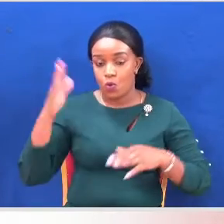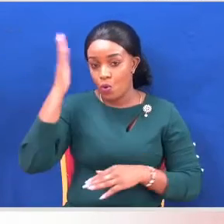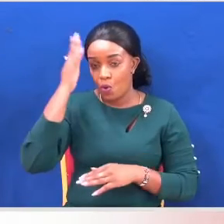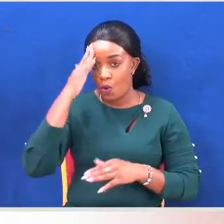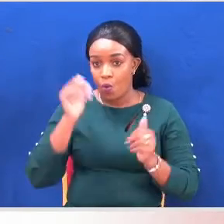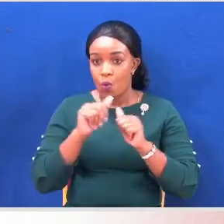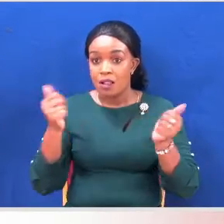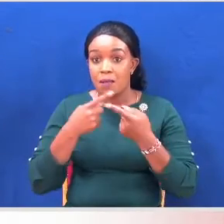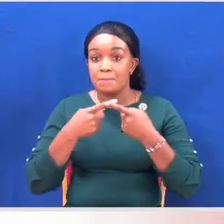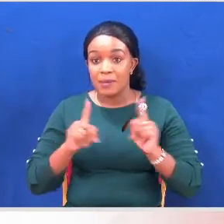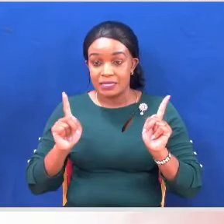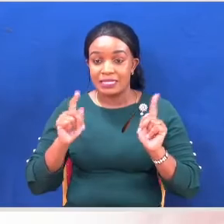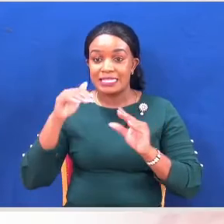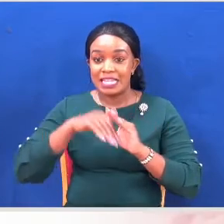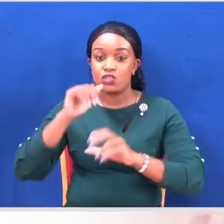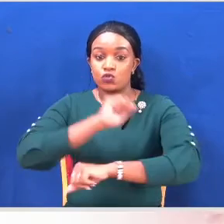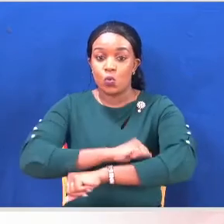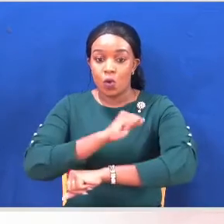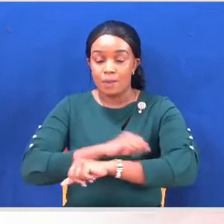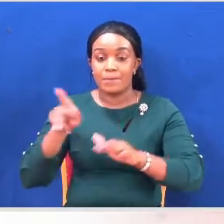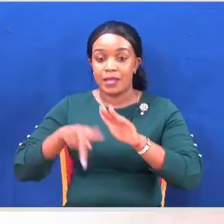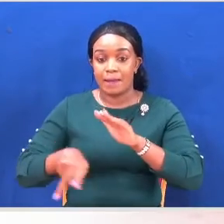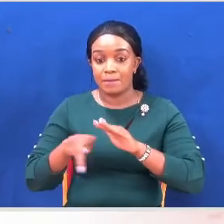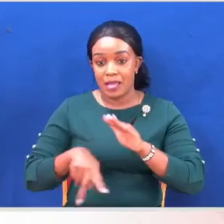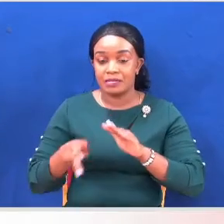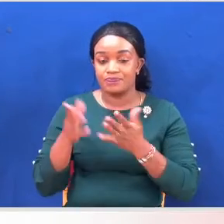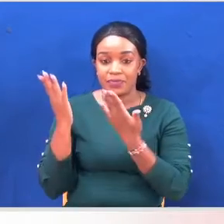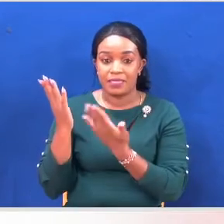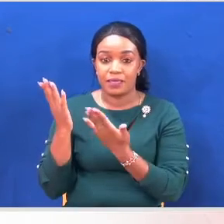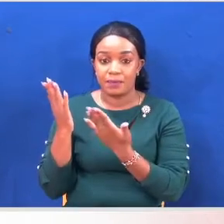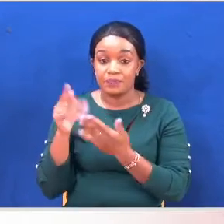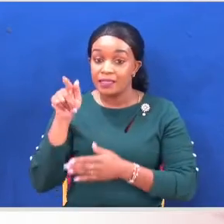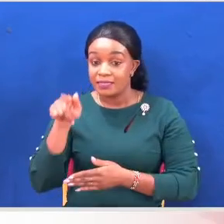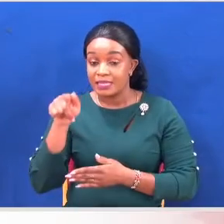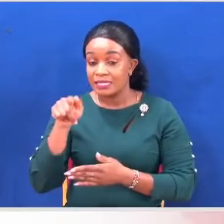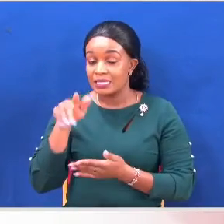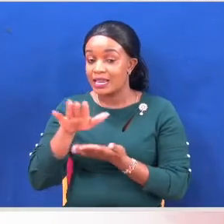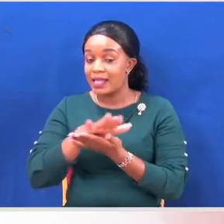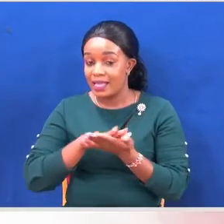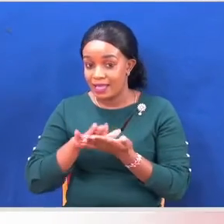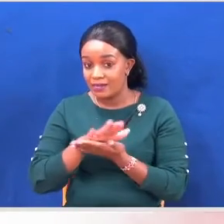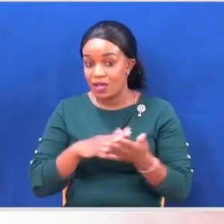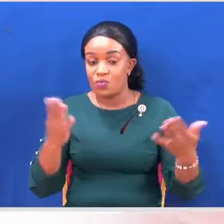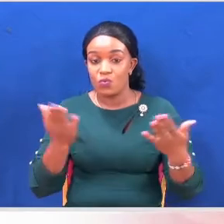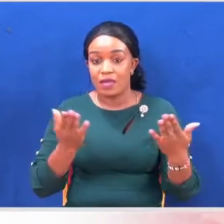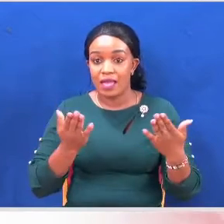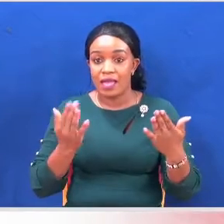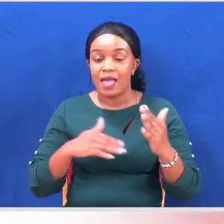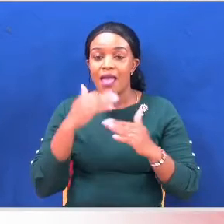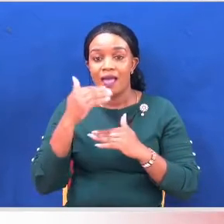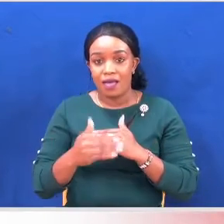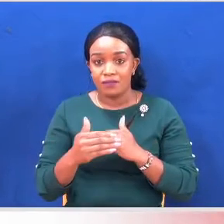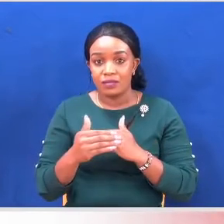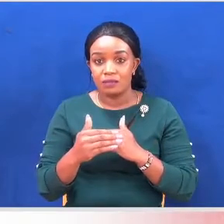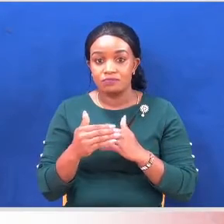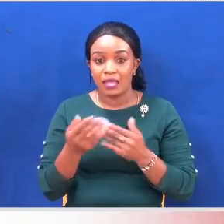shaka kiko katika shule ya msingi ya Bulimbo. Ni kituo ambacho licha ya kuwa hivi saa